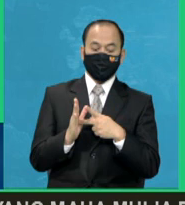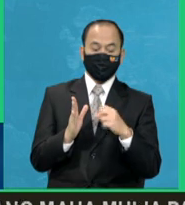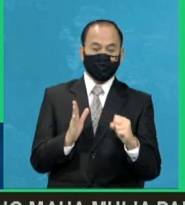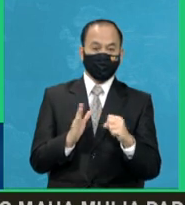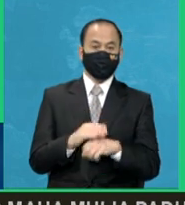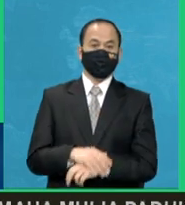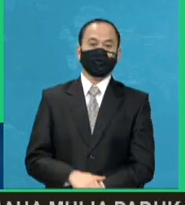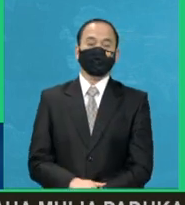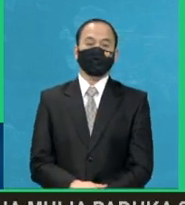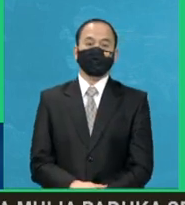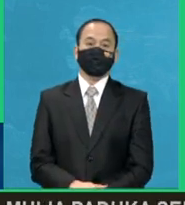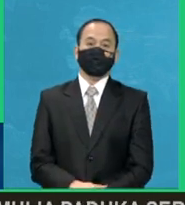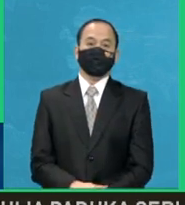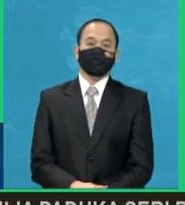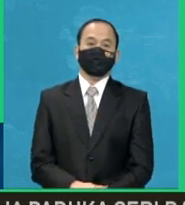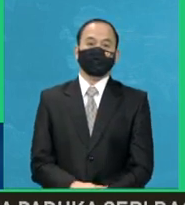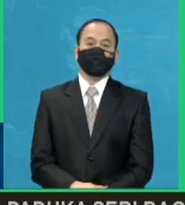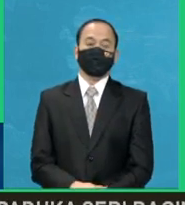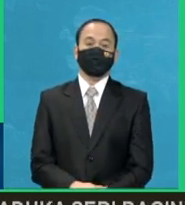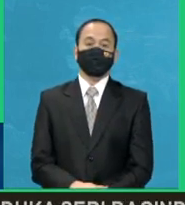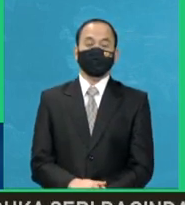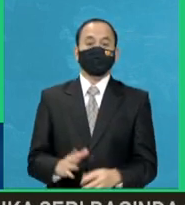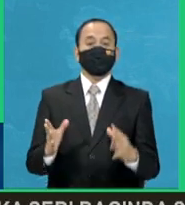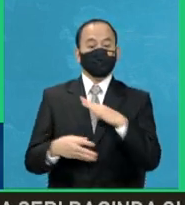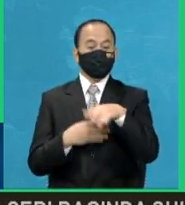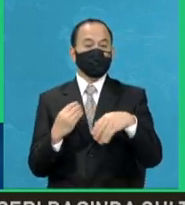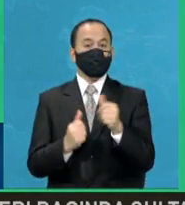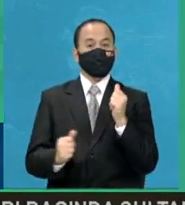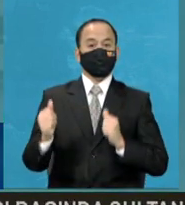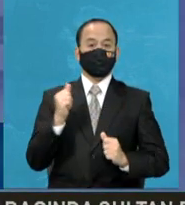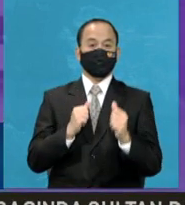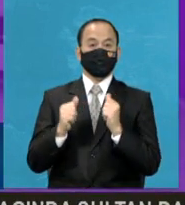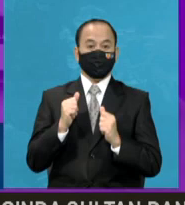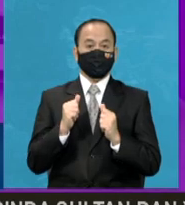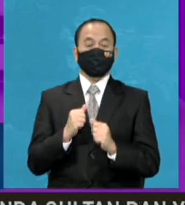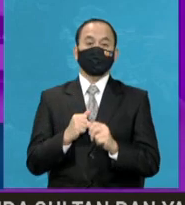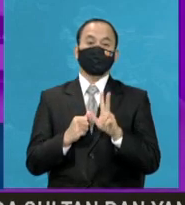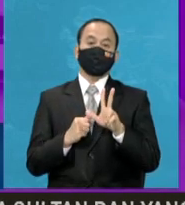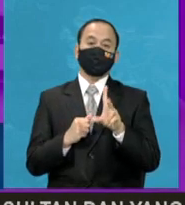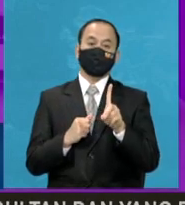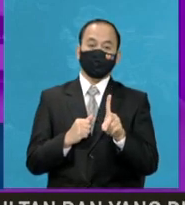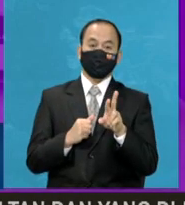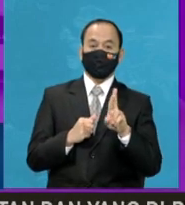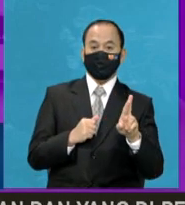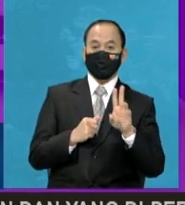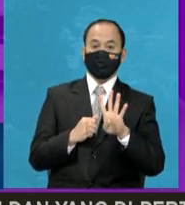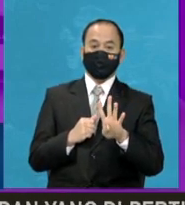Keys manakala jumlah Chase aktif ialah sebanyak 30